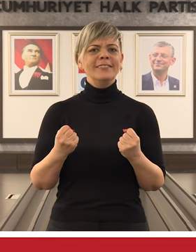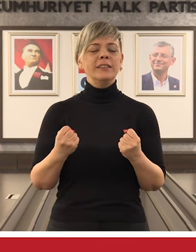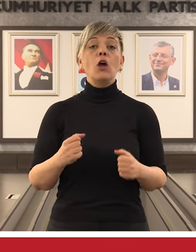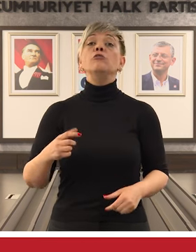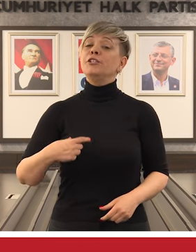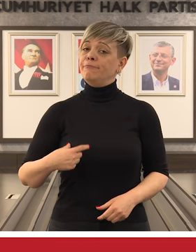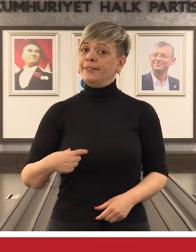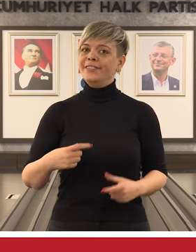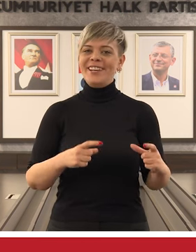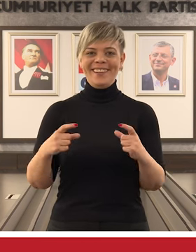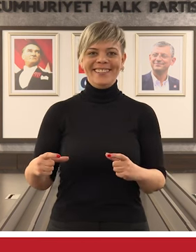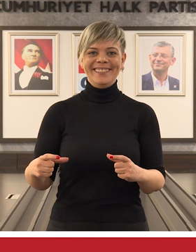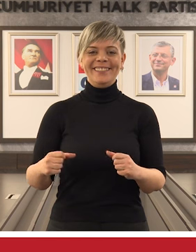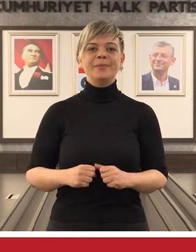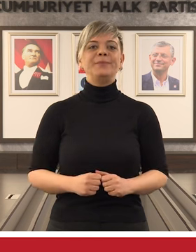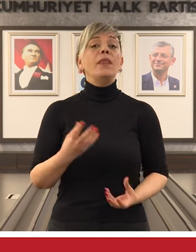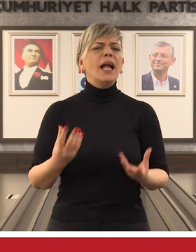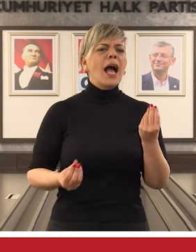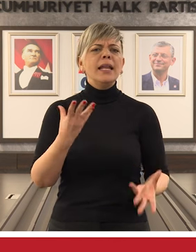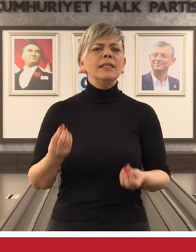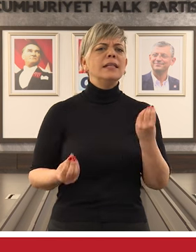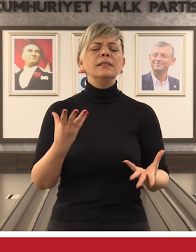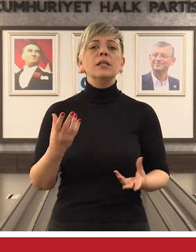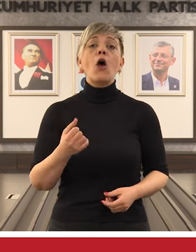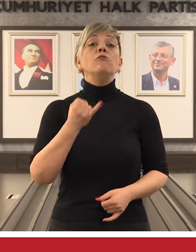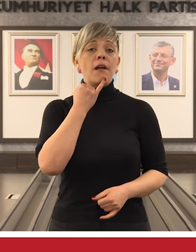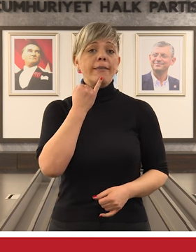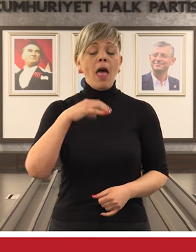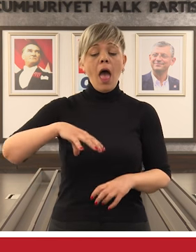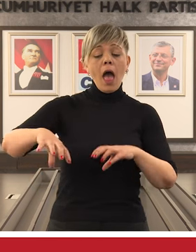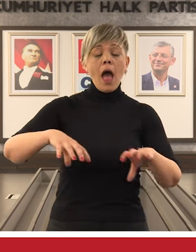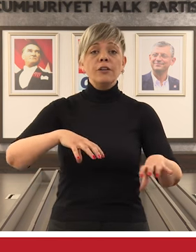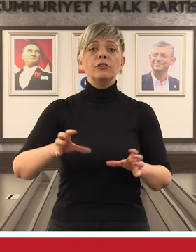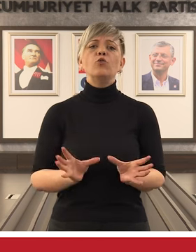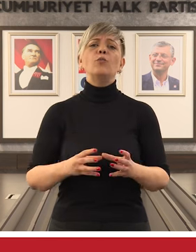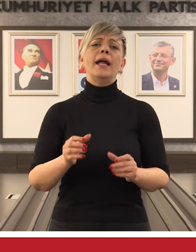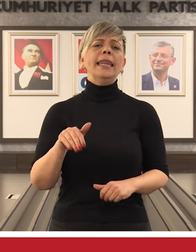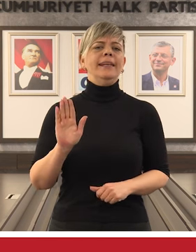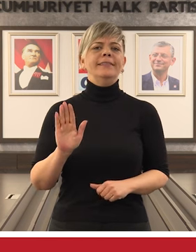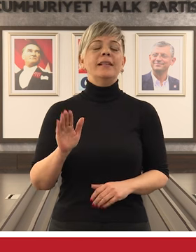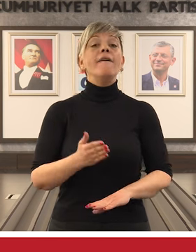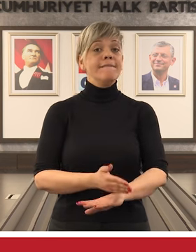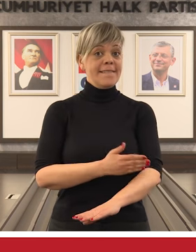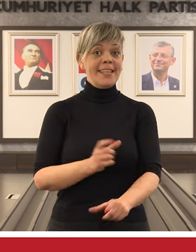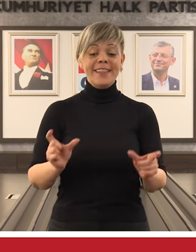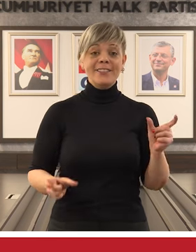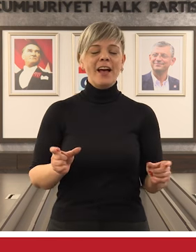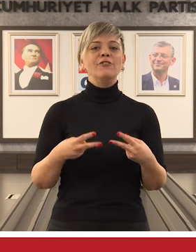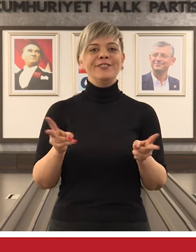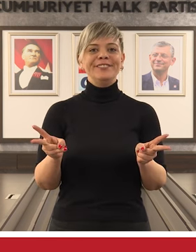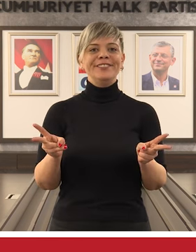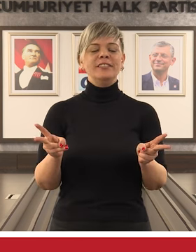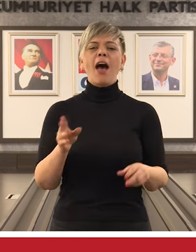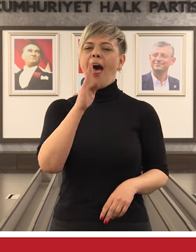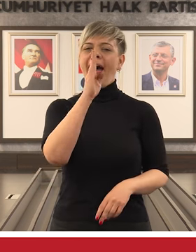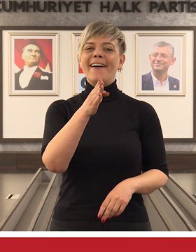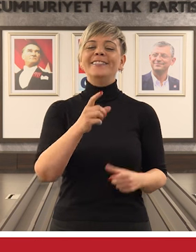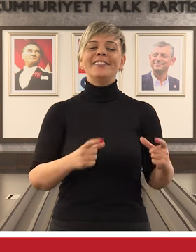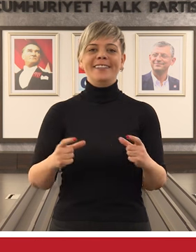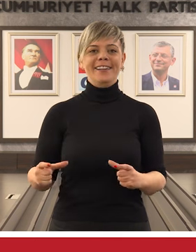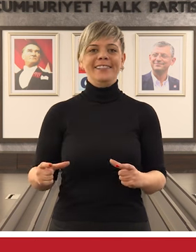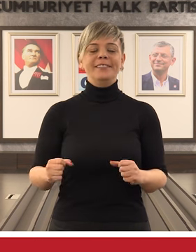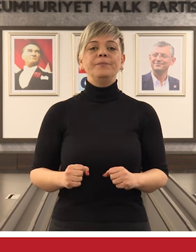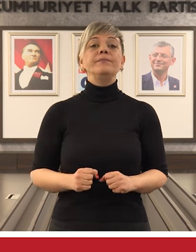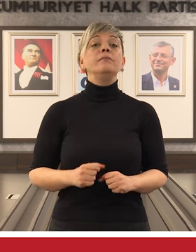çıkan kimlikli şehirler. Kaynakların ranta ve ayrıcalıklı gruplara değil, vatandaşa açıldığı